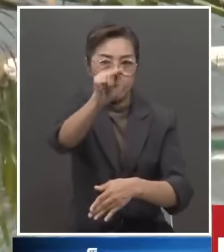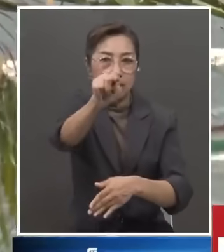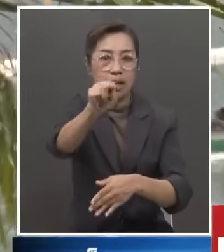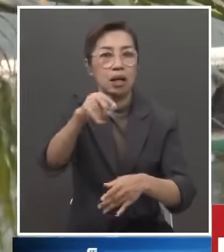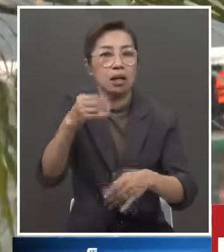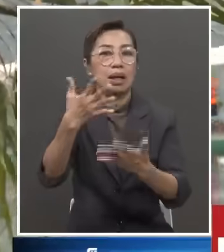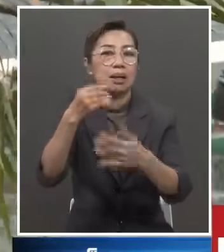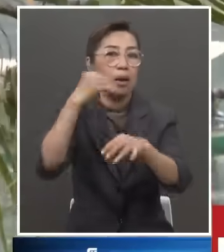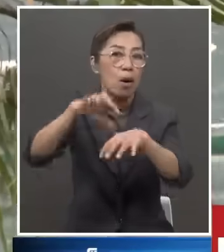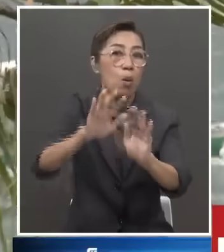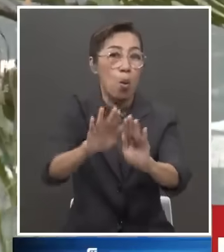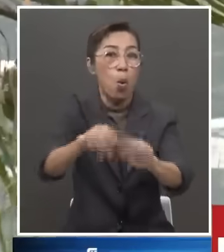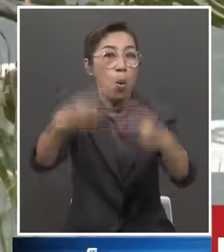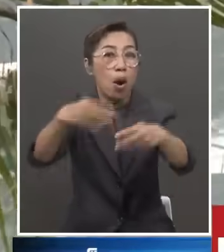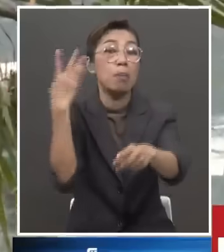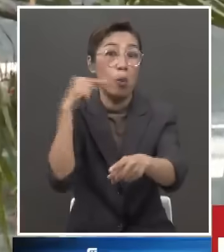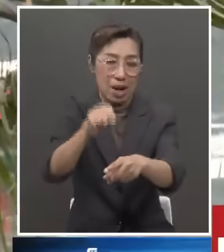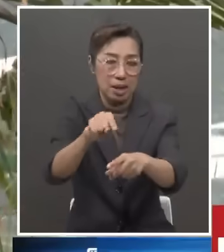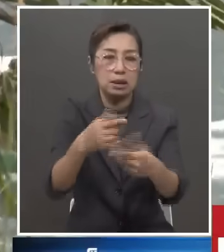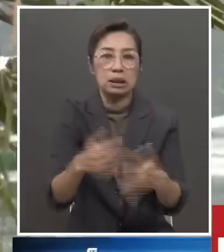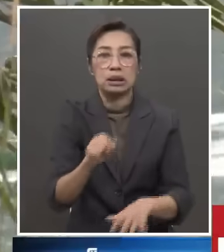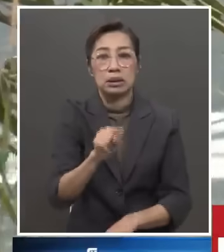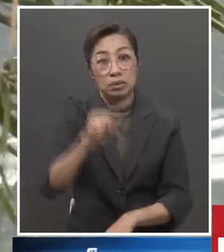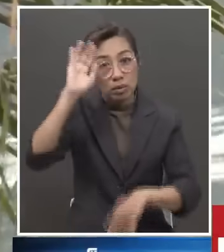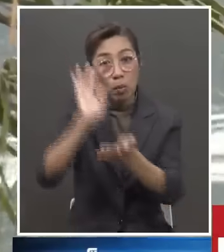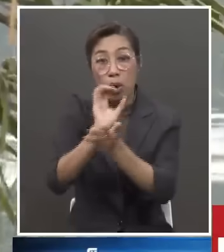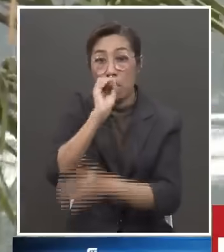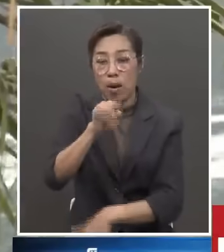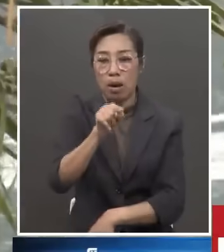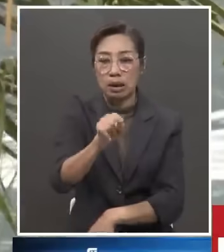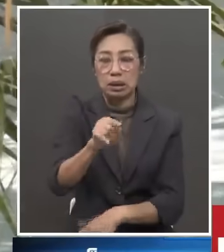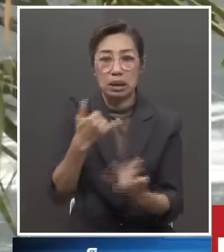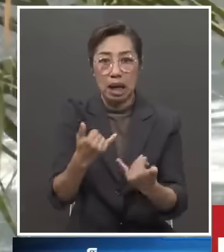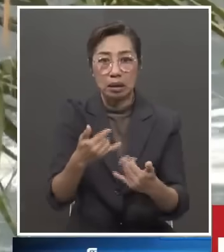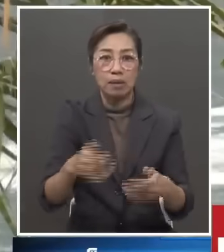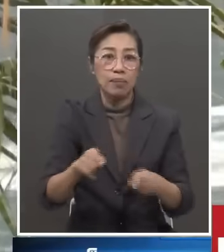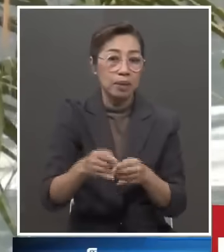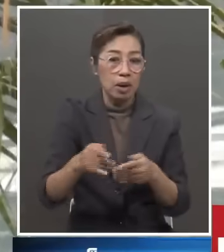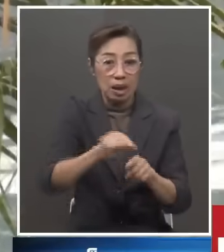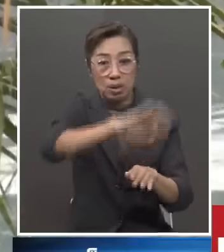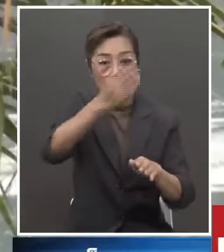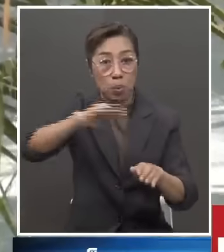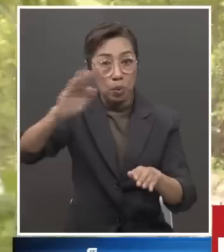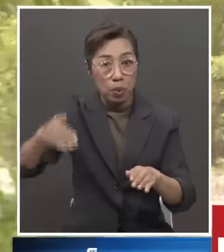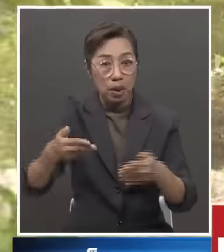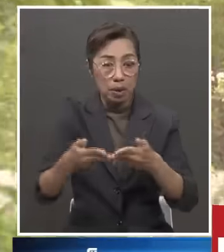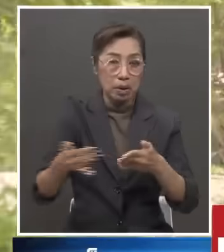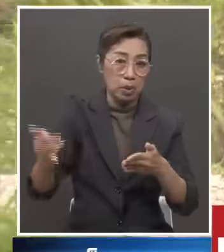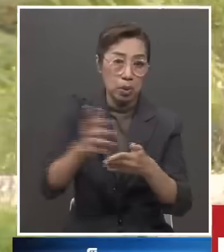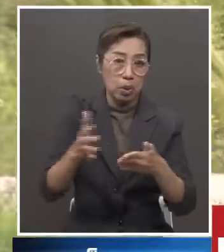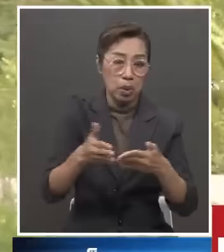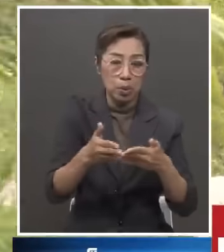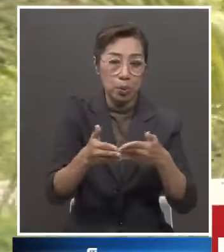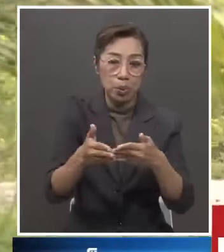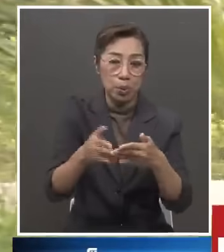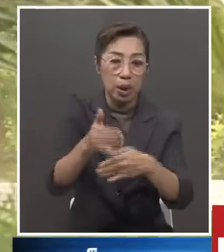พื้นที่เป้าหมายที่มีการปะทะกันเมื่อวานนี้ซึ่งเจ้าหน้าที่ระบุเขาว่าการเดินทางเข้าไปนั้นจะง่ายกว่าการเดินทางขึ้นไปยัง